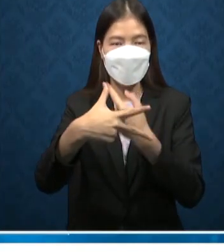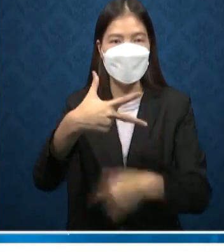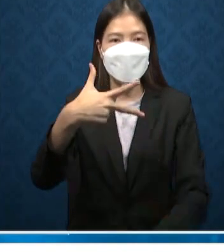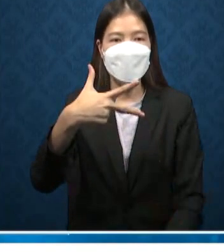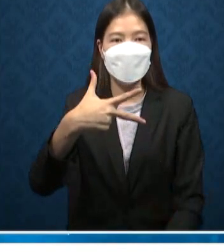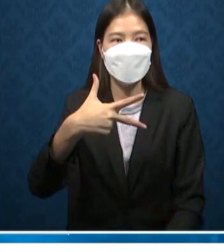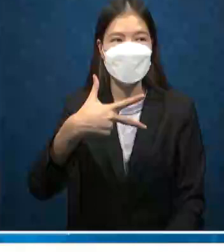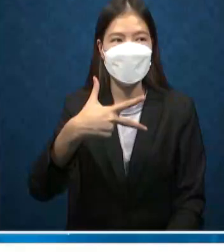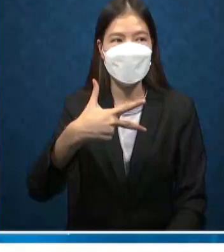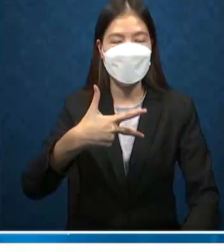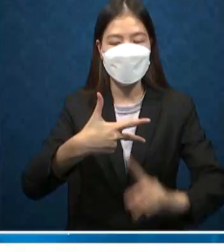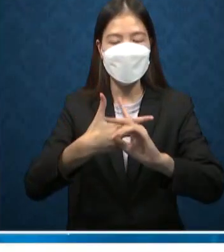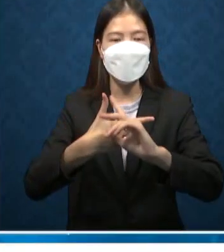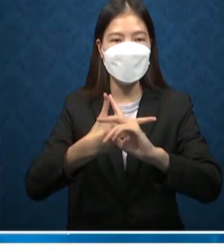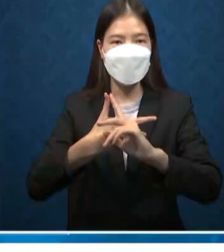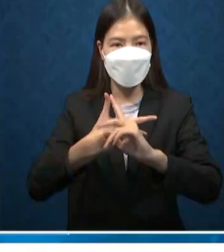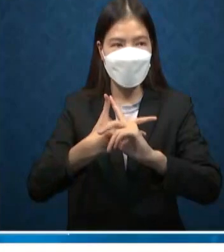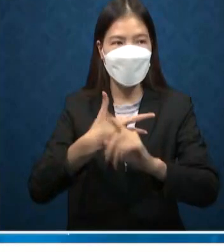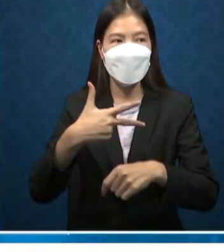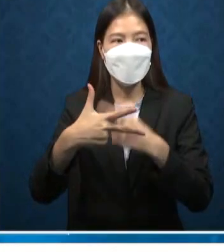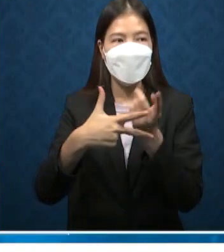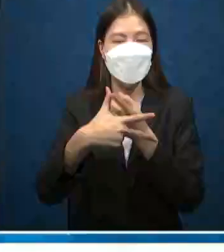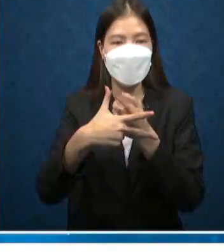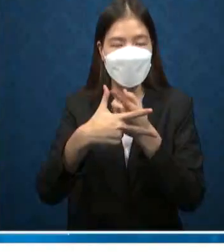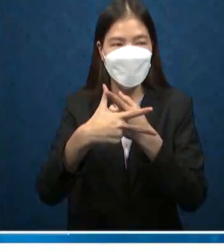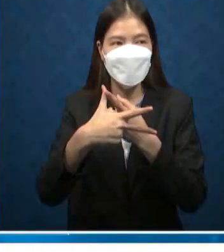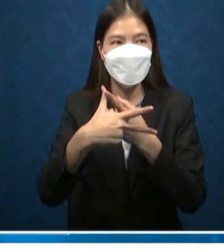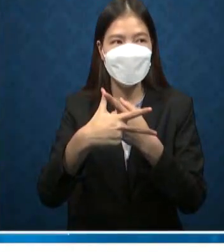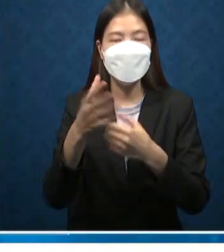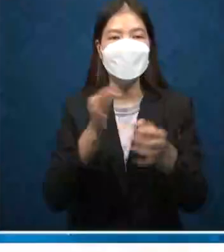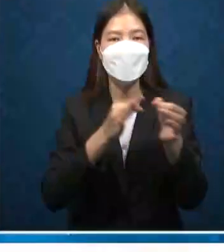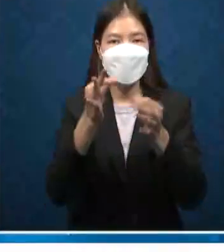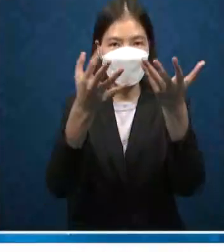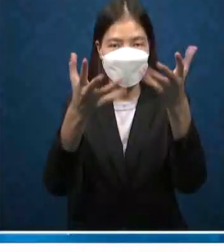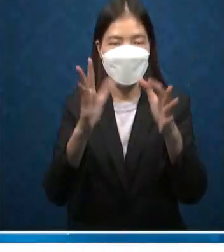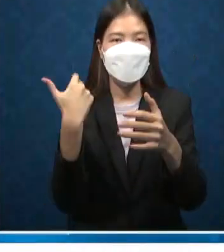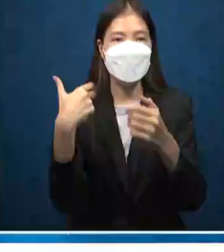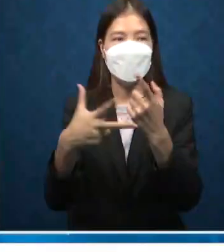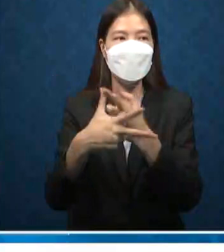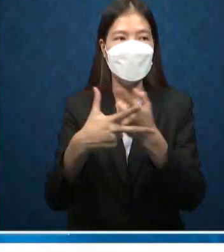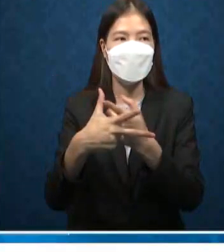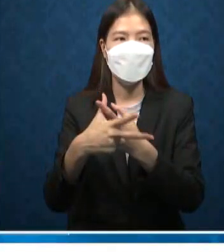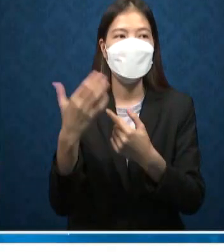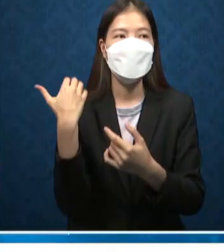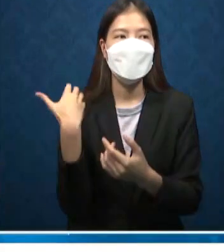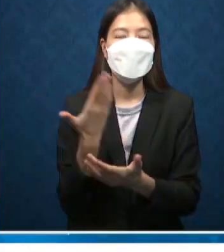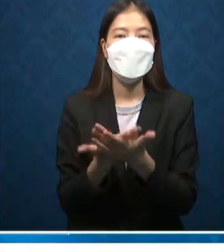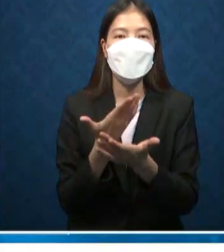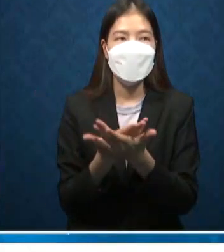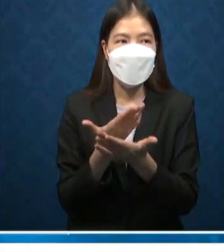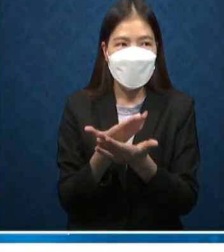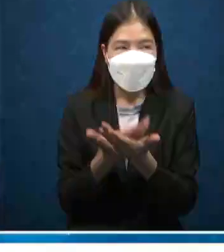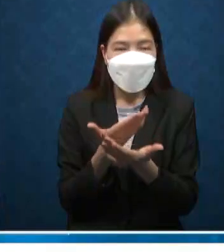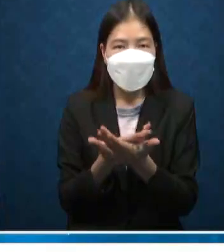การแรกก็เป็นรายการในสำคัญที่เราได้กล่าวถึงไปแล้วก็คือในรายการเงินเบี้ยหวัดบำเหน็จบำนาญแล้ว